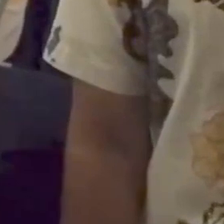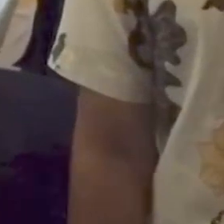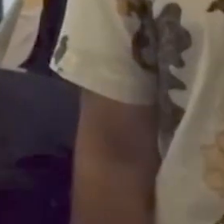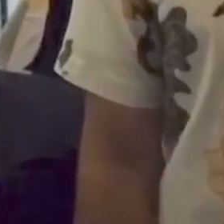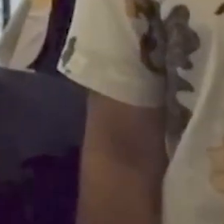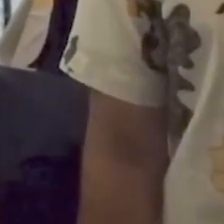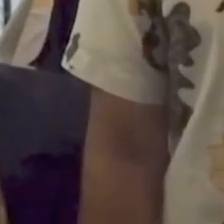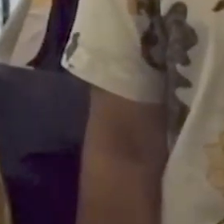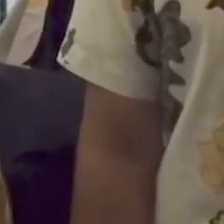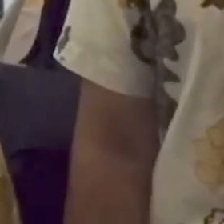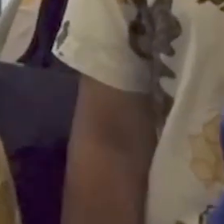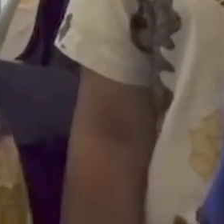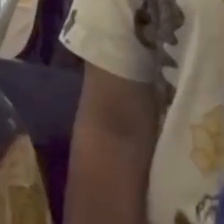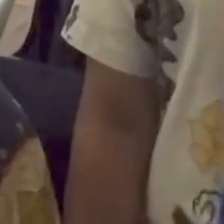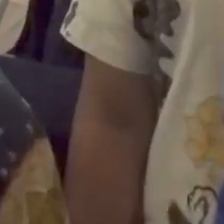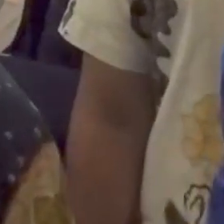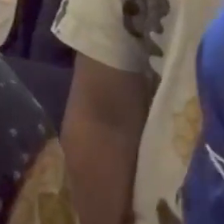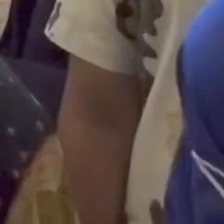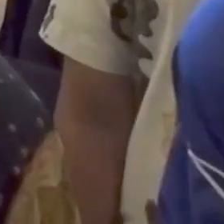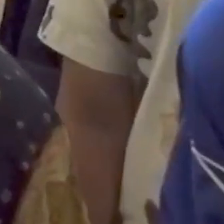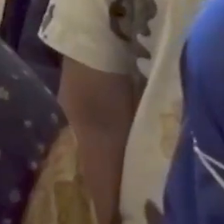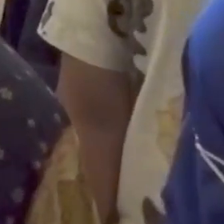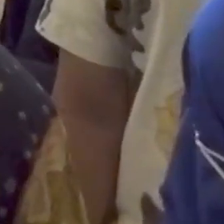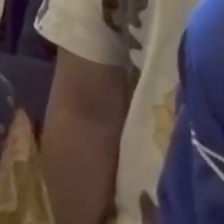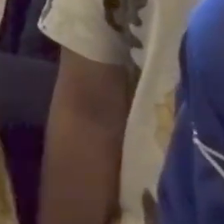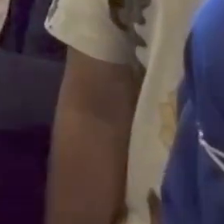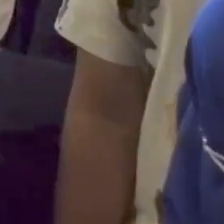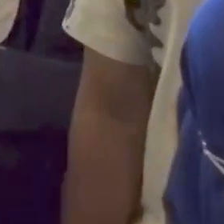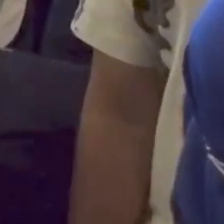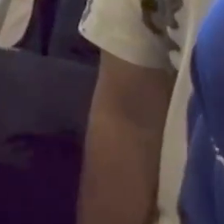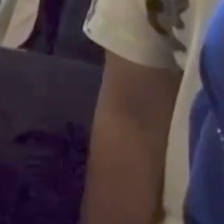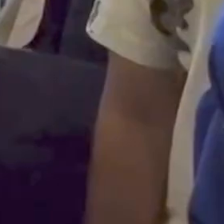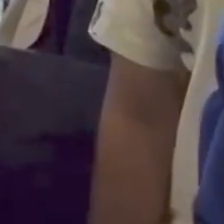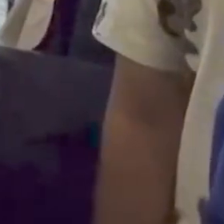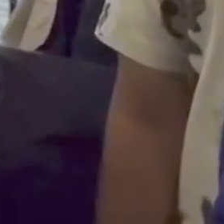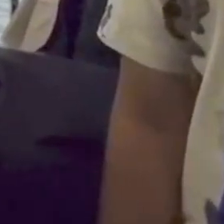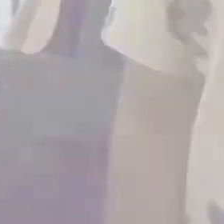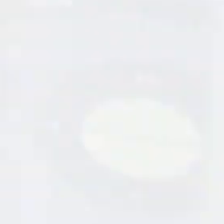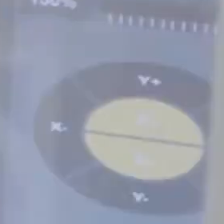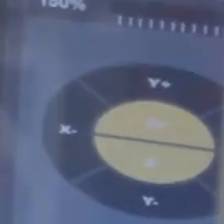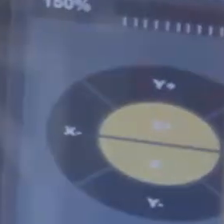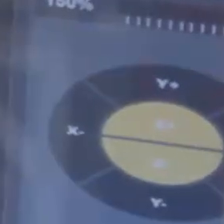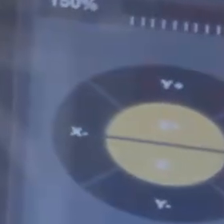perizinan, transparansi perizinan, dan ini butuh dukungan memang dari kabupaten, kota, provinsi, pusat.